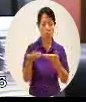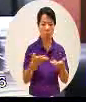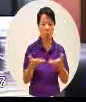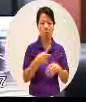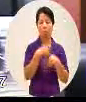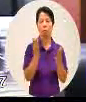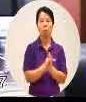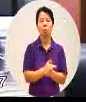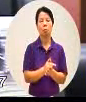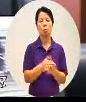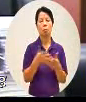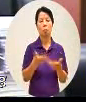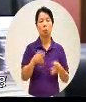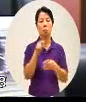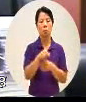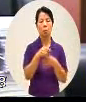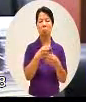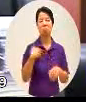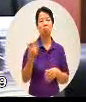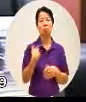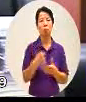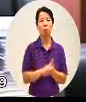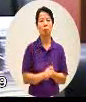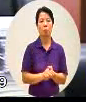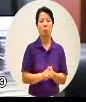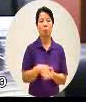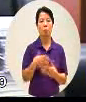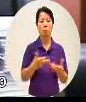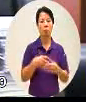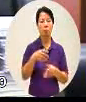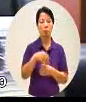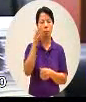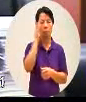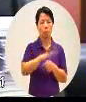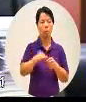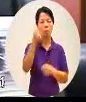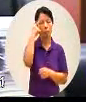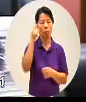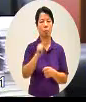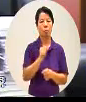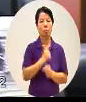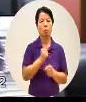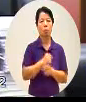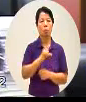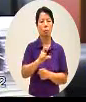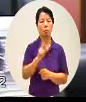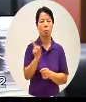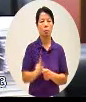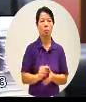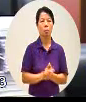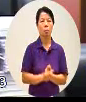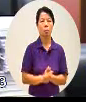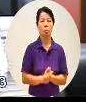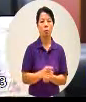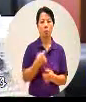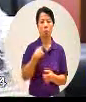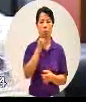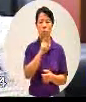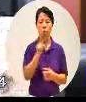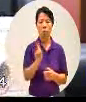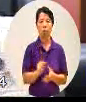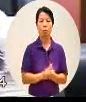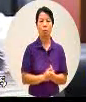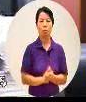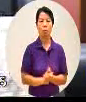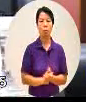知道重点。你施政满意度，你做了什么题目啊？你敢知道我来讲啥？无你会当做